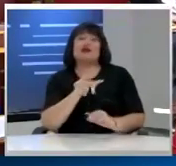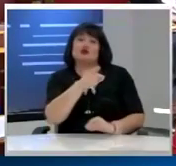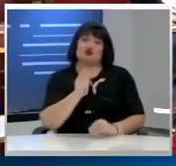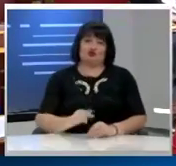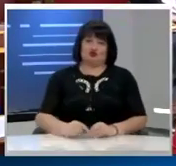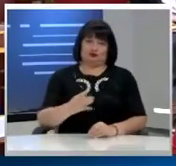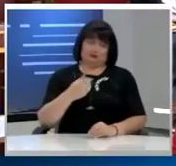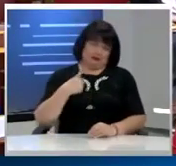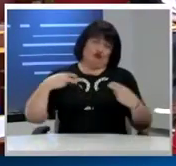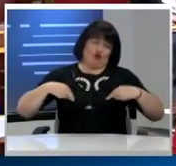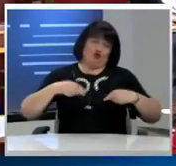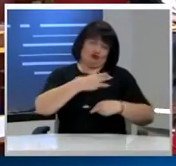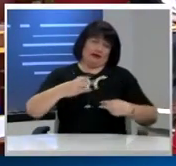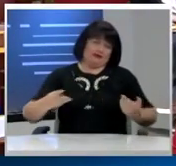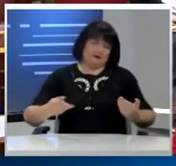υπαλλήλους.